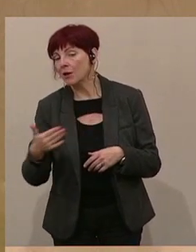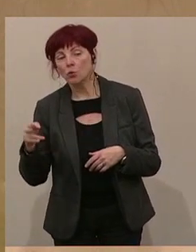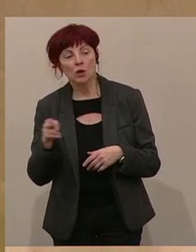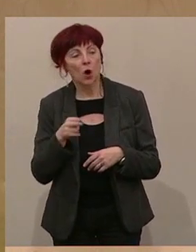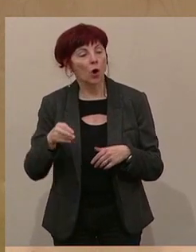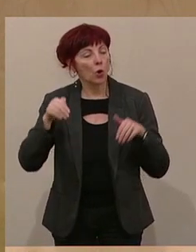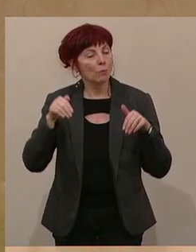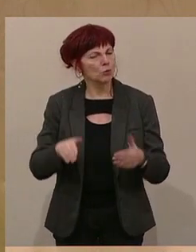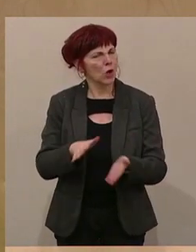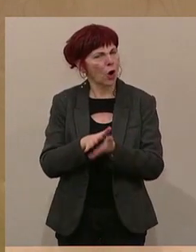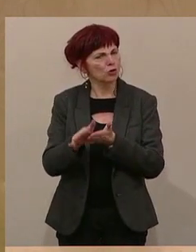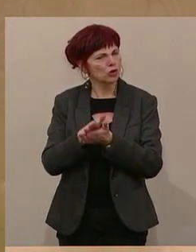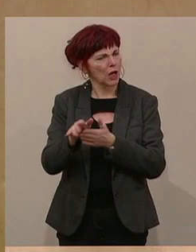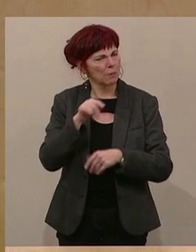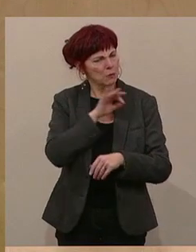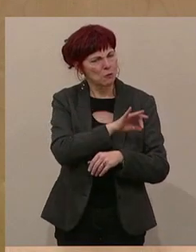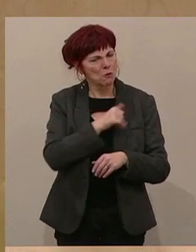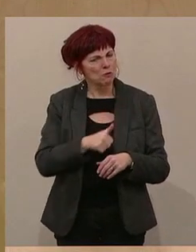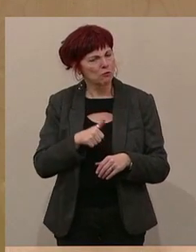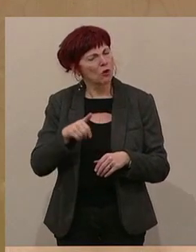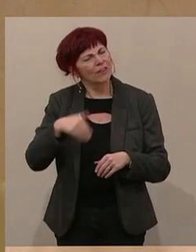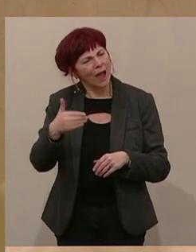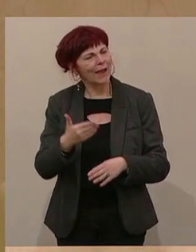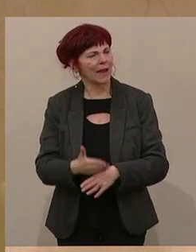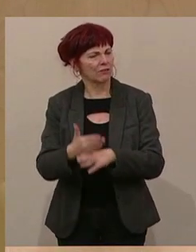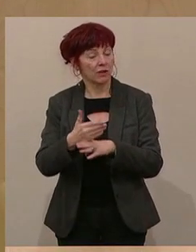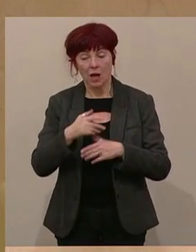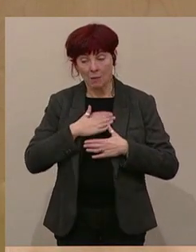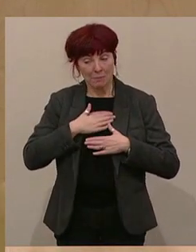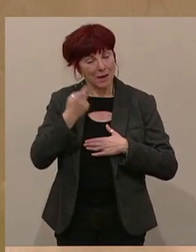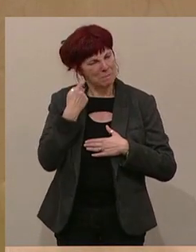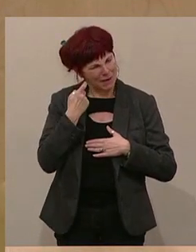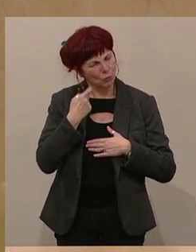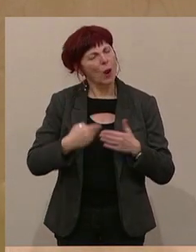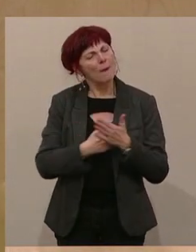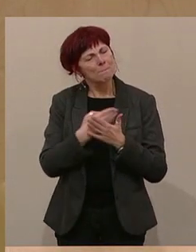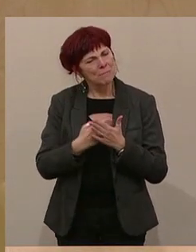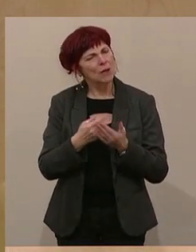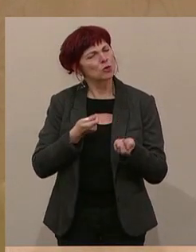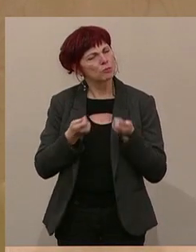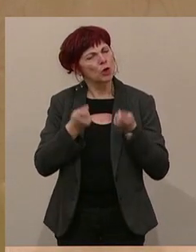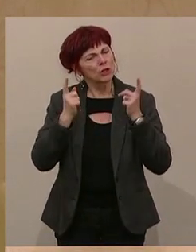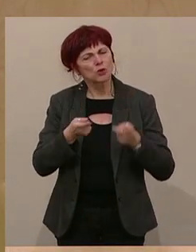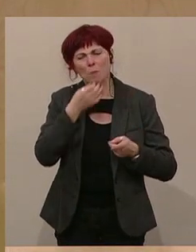eine bessere Bildungspolitik, damit die Schüler zukünftig weniger Nachhilfe notwendig haben.